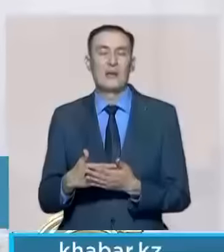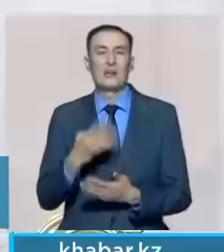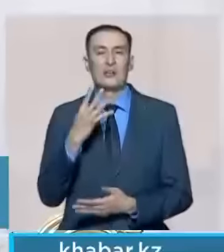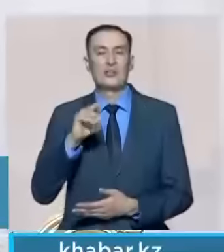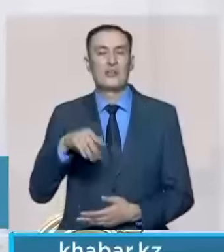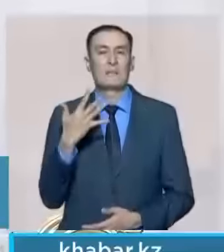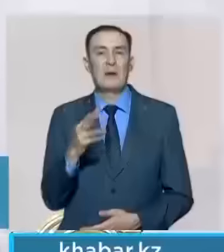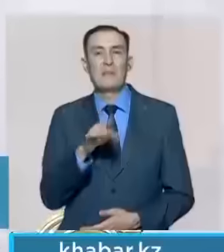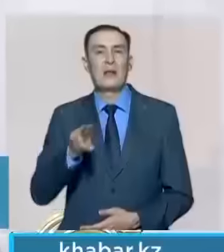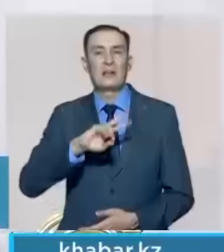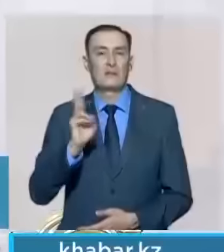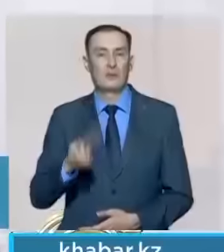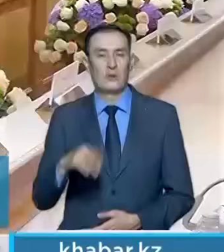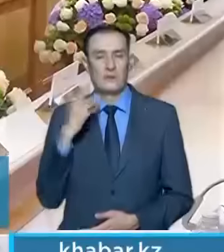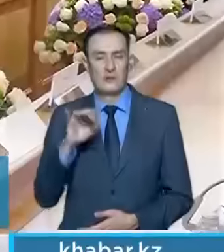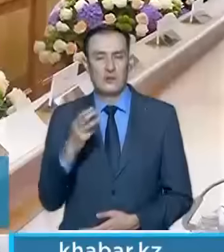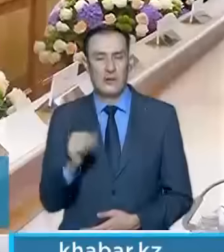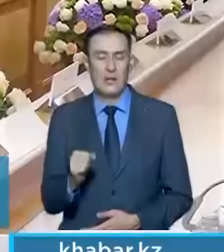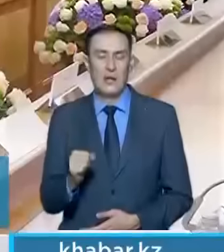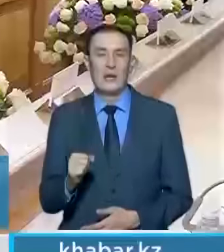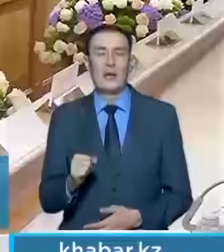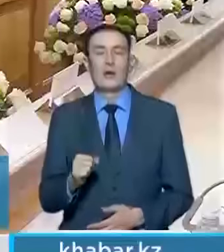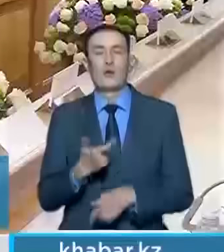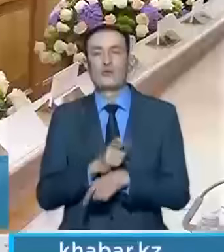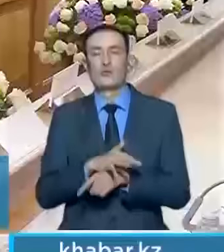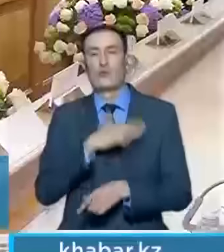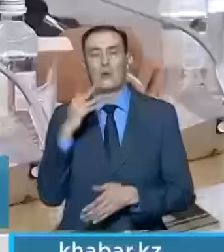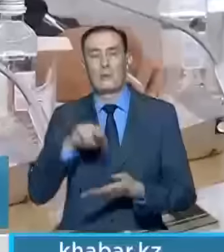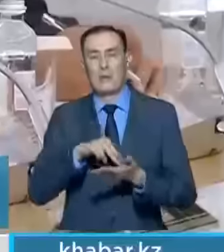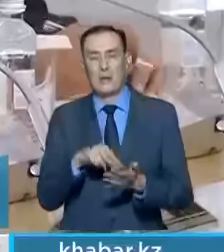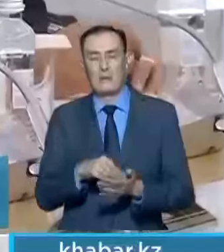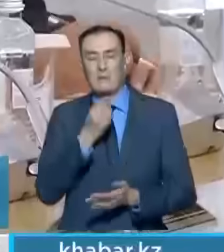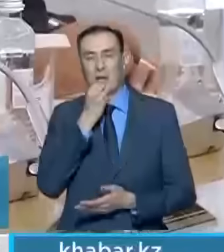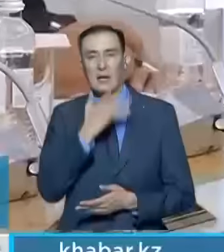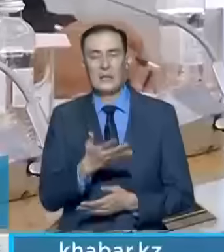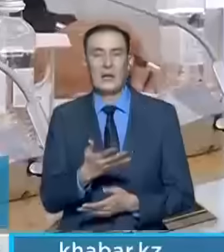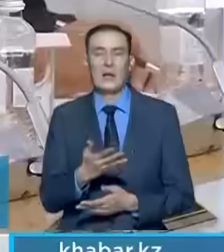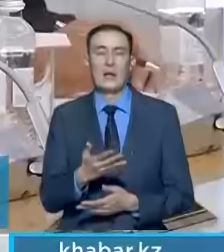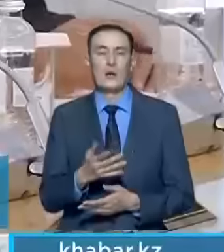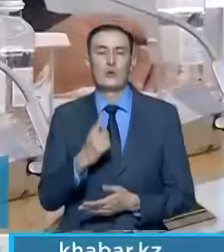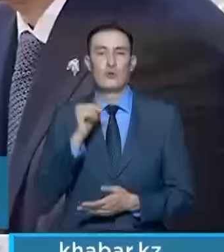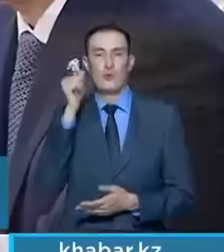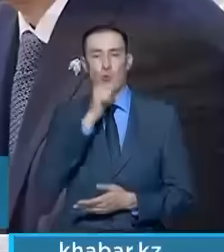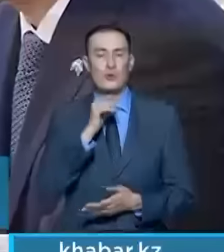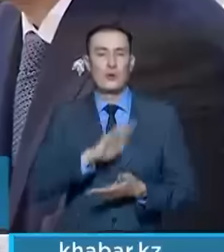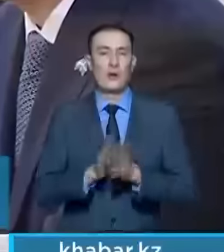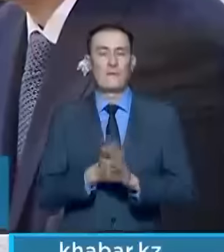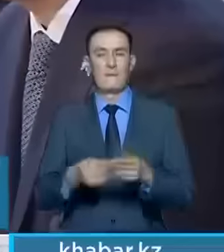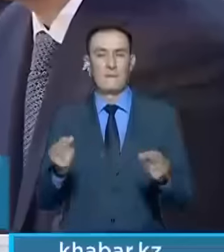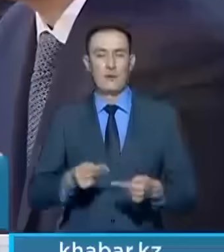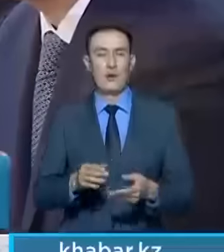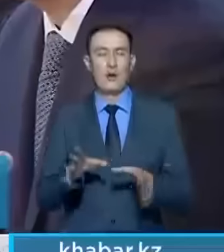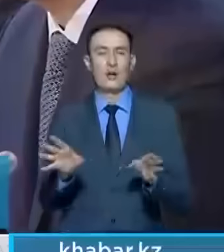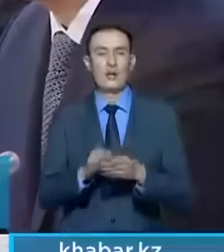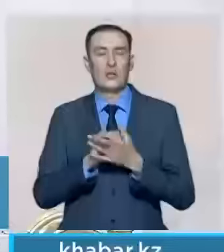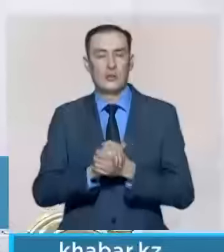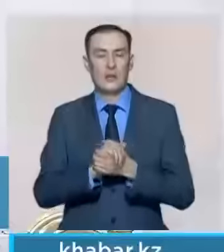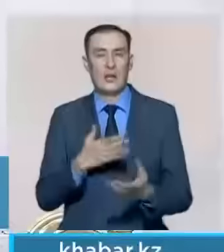4,5 миллиарда долларов. Горизонтов достаточно. Благодаря уже как год действующему договору о